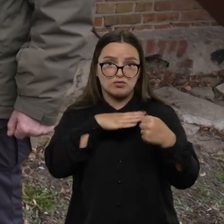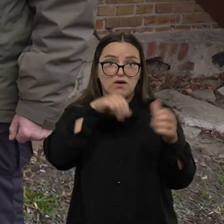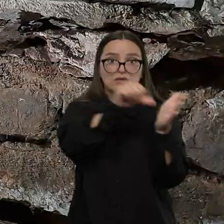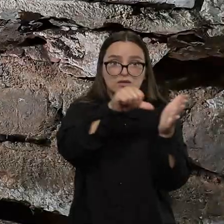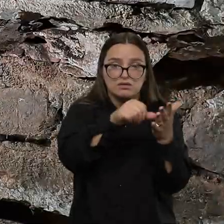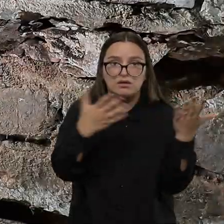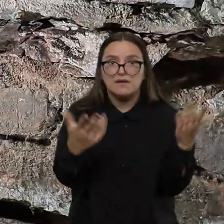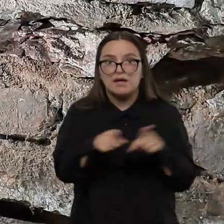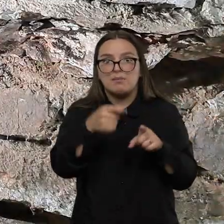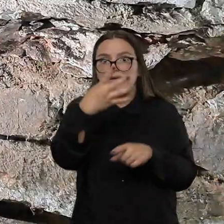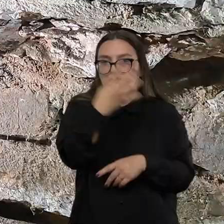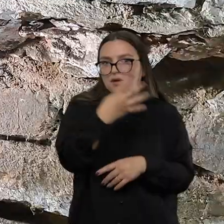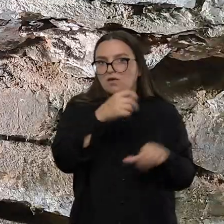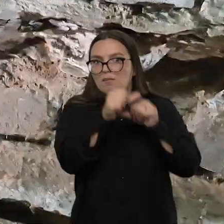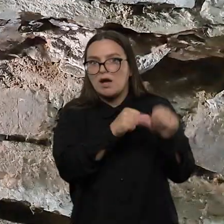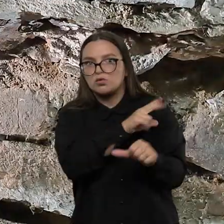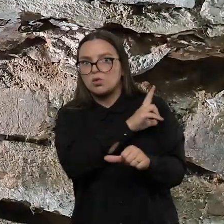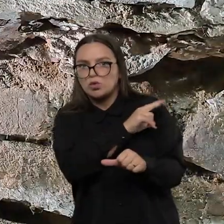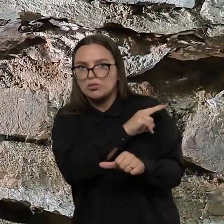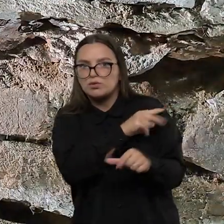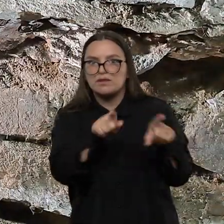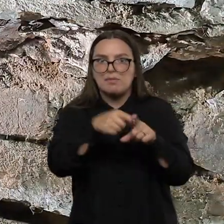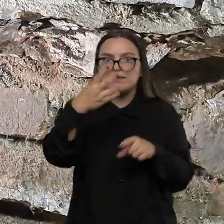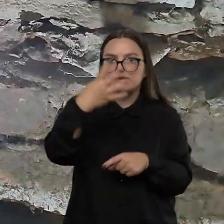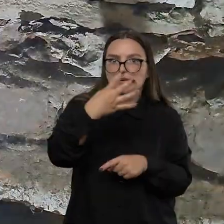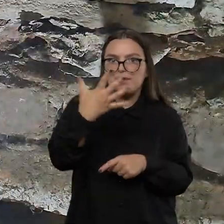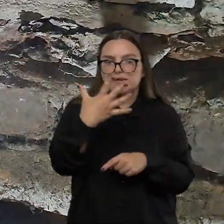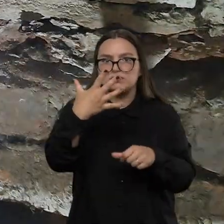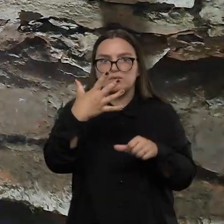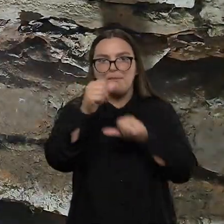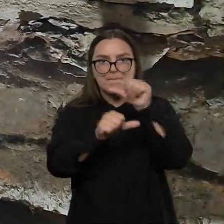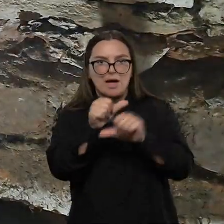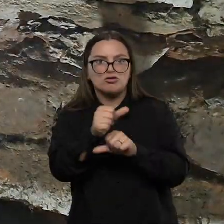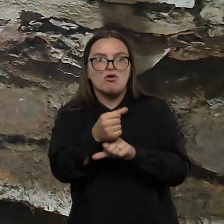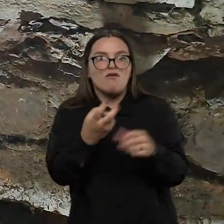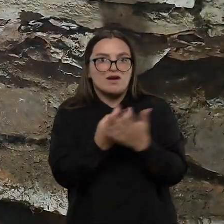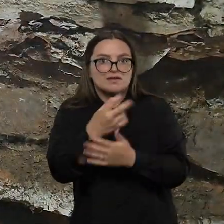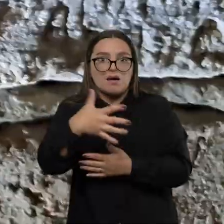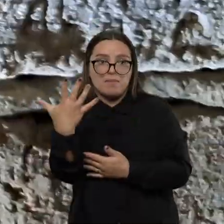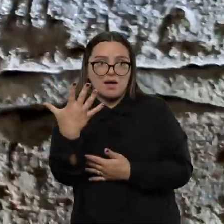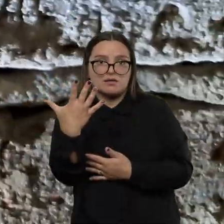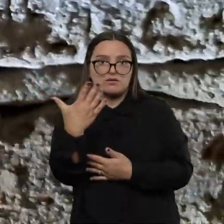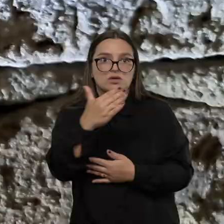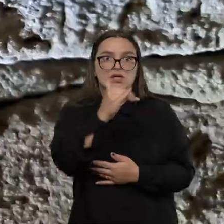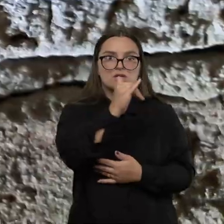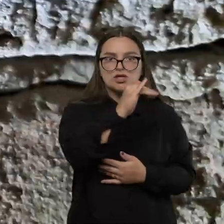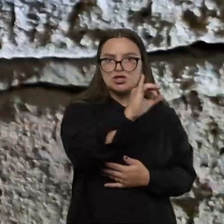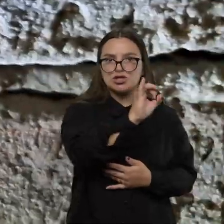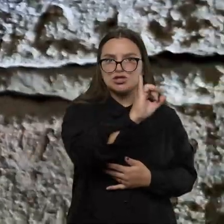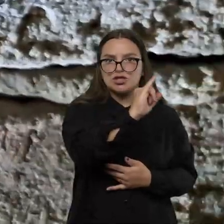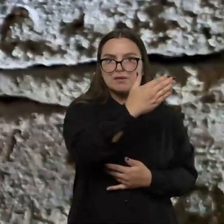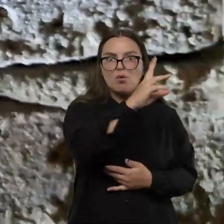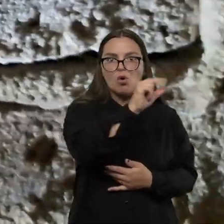ar ne, 44 rugpjūtis ir 45 vasario 5 žūsta Boleslavo